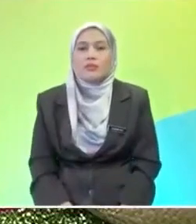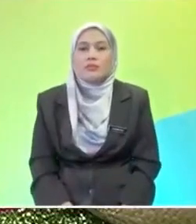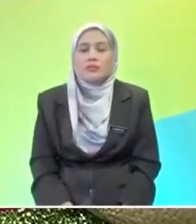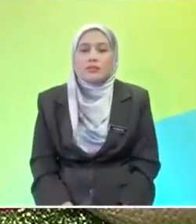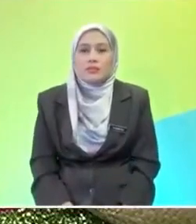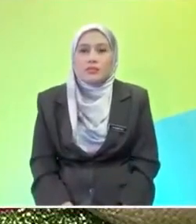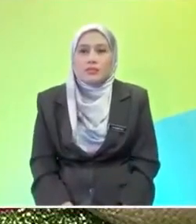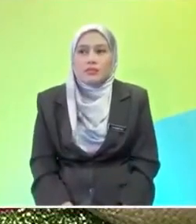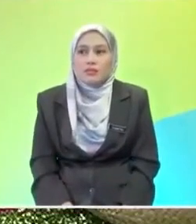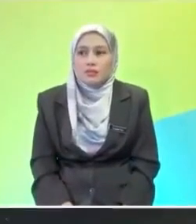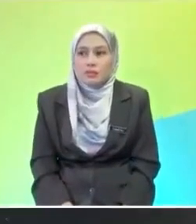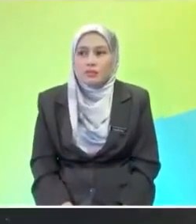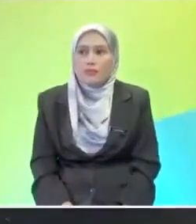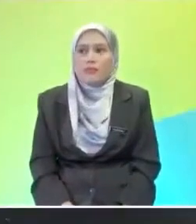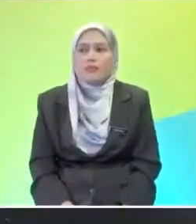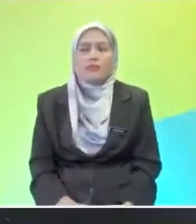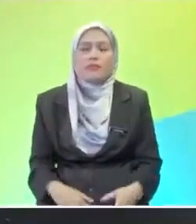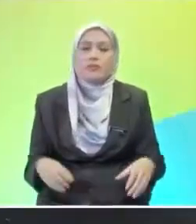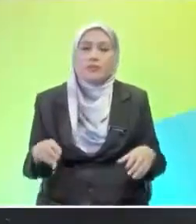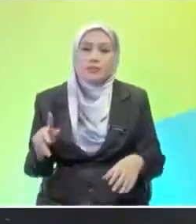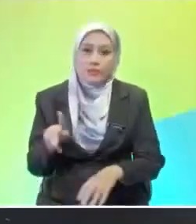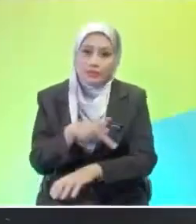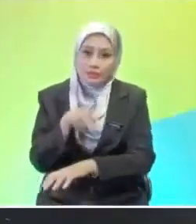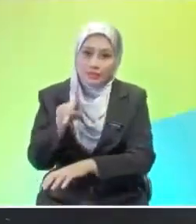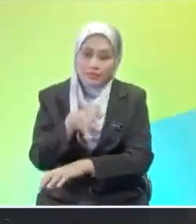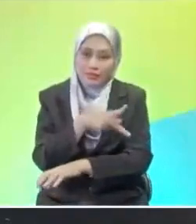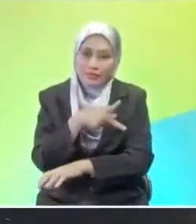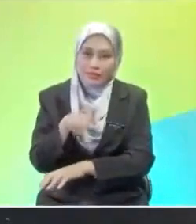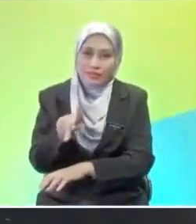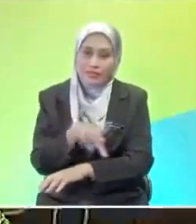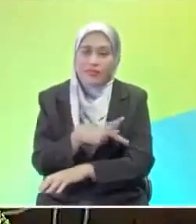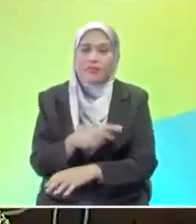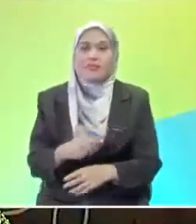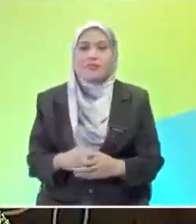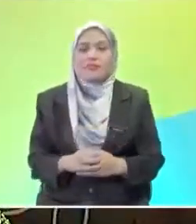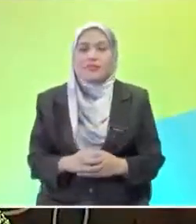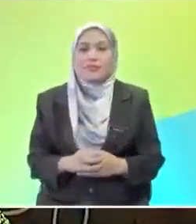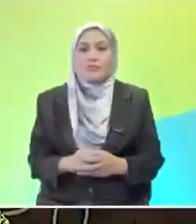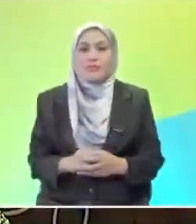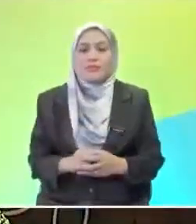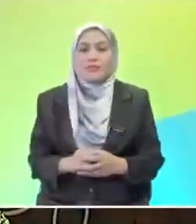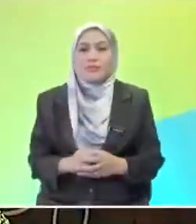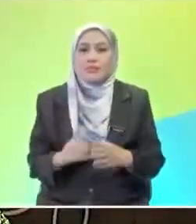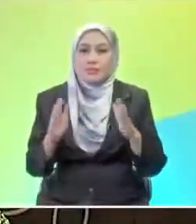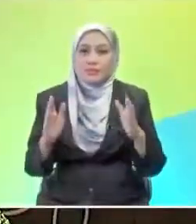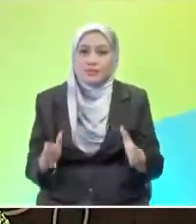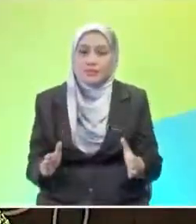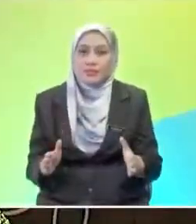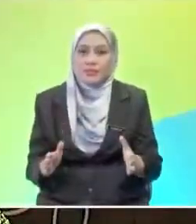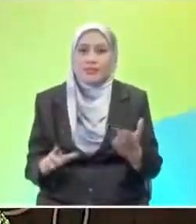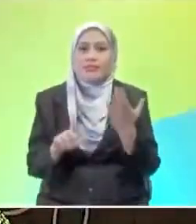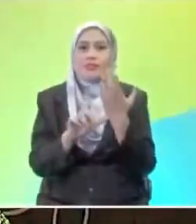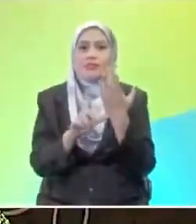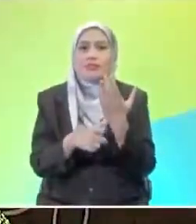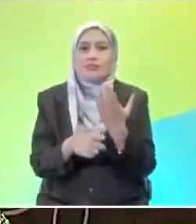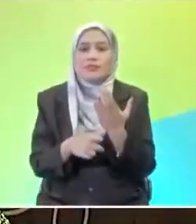pula. Memasak keli di waktu senja, dituang santan, tiada berbaki. Orang asli gigih